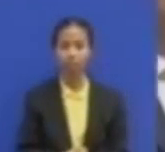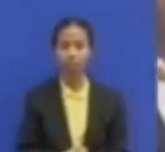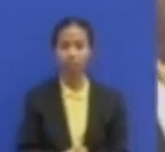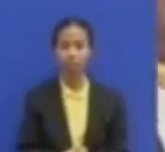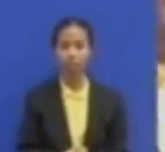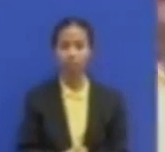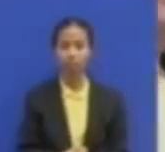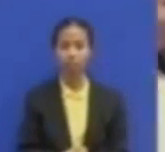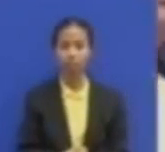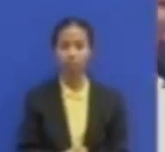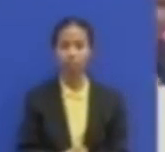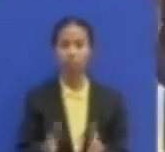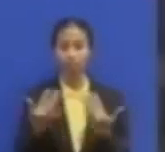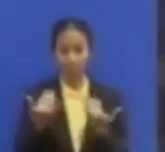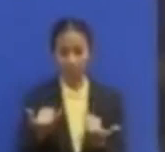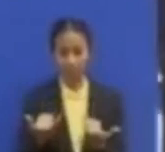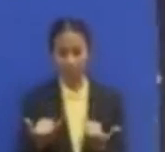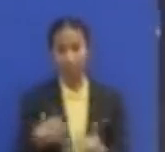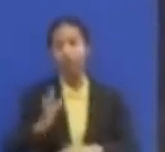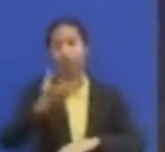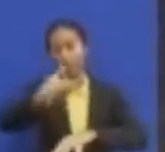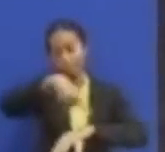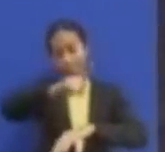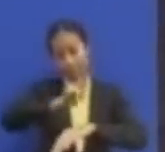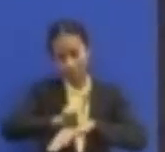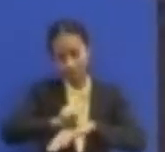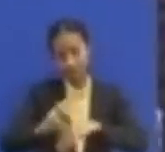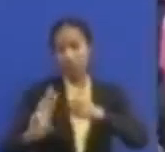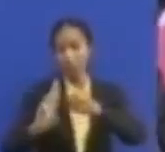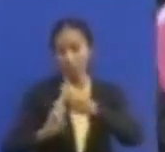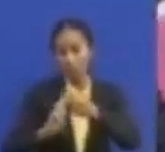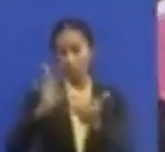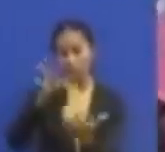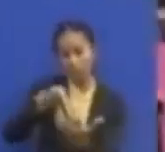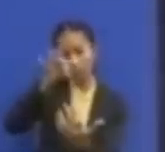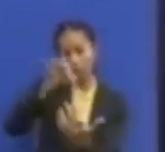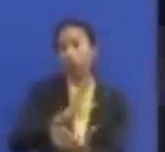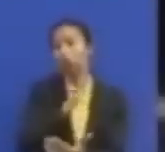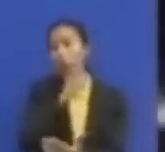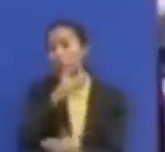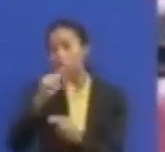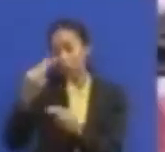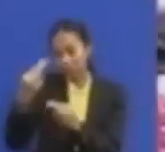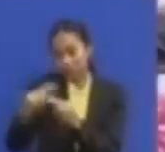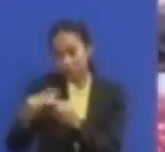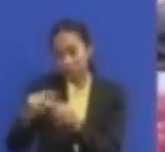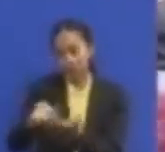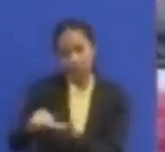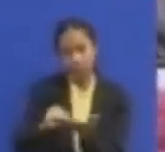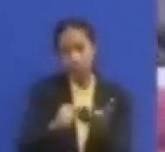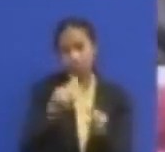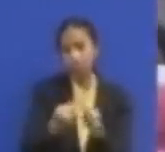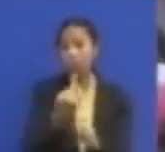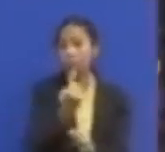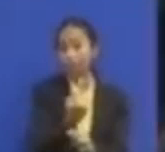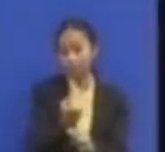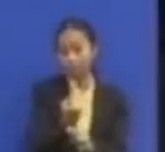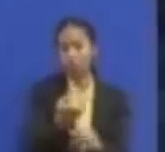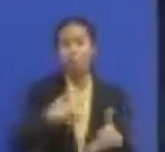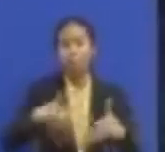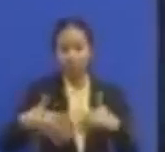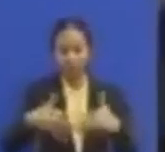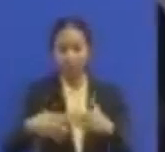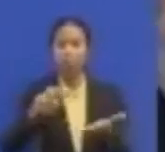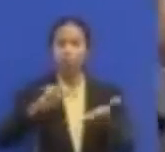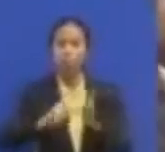ที่มีการเลือกประธานรองประธานสภาผู้แทนราษฎรถ้าหากว่ามีการเสนอชื่อเพียงชื่อเดียวคุณเกรียงไกร ครับ ชื่อนั้นก็จะ